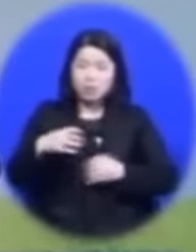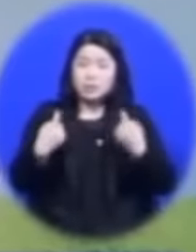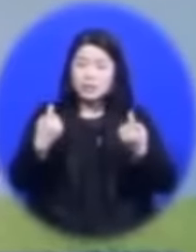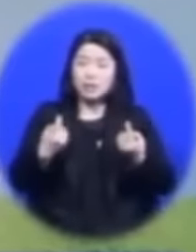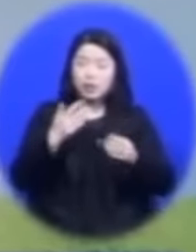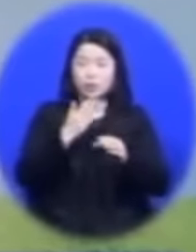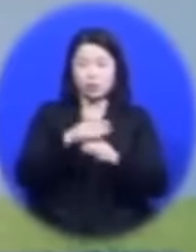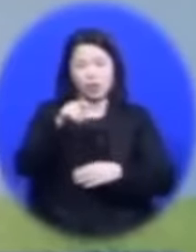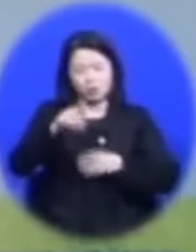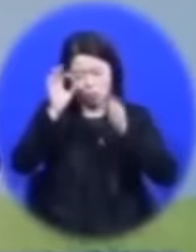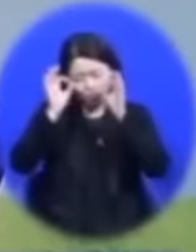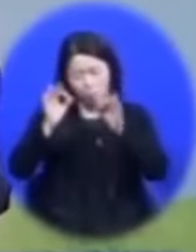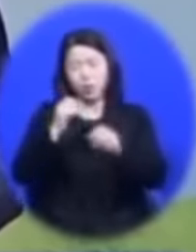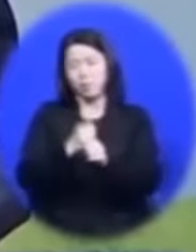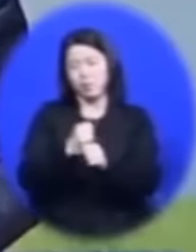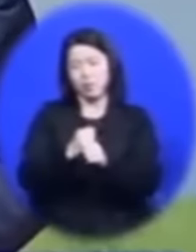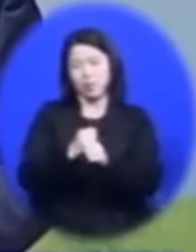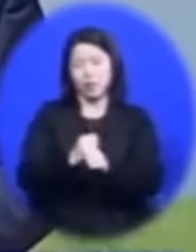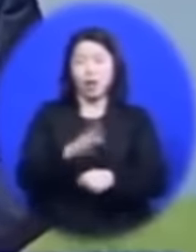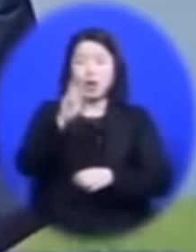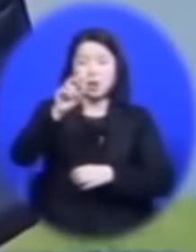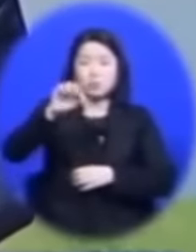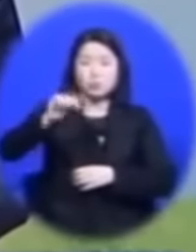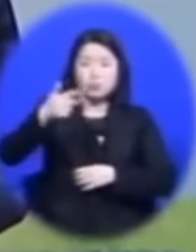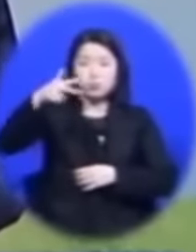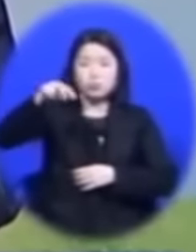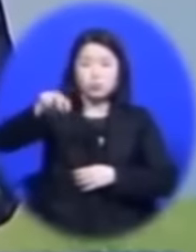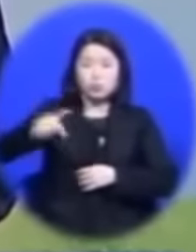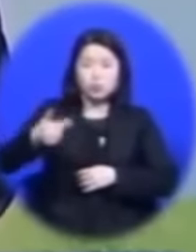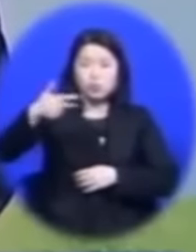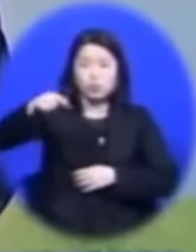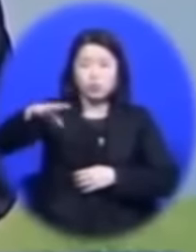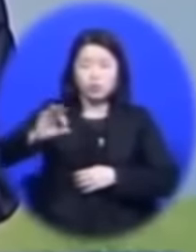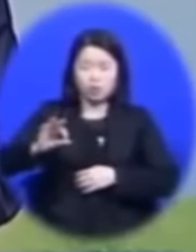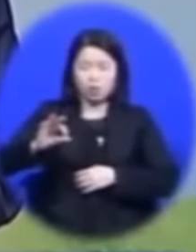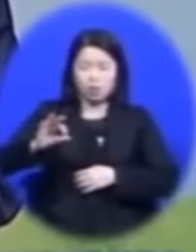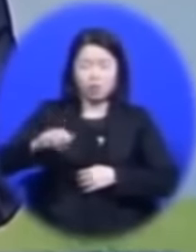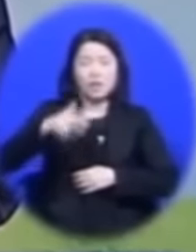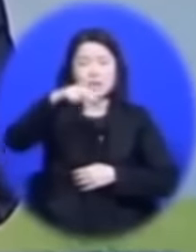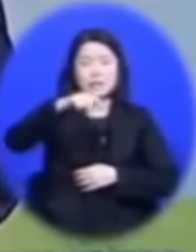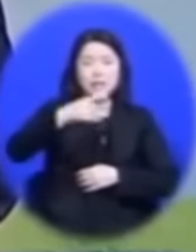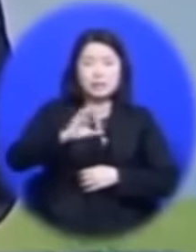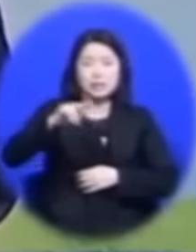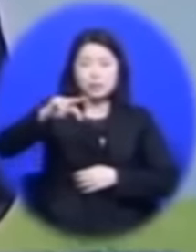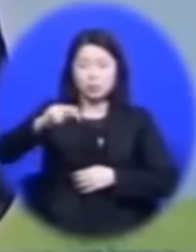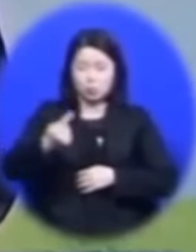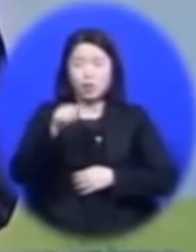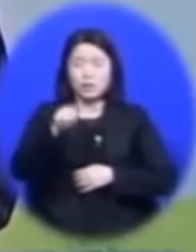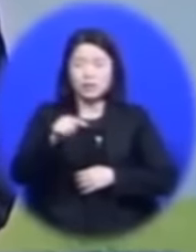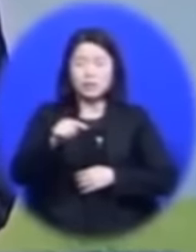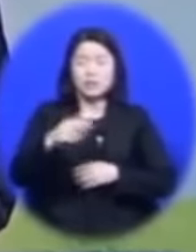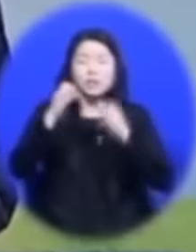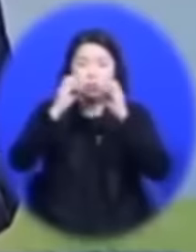하셨어요. 문중경 전도사님, 정도의 문중경 전도사님, 그분은